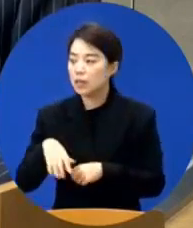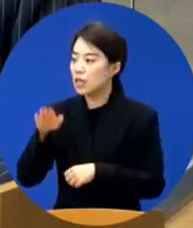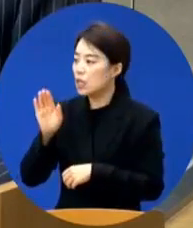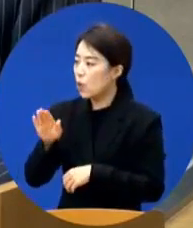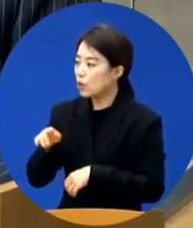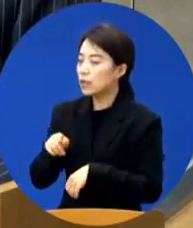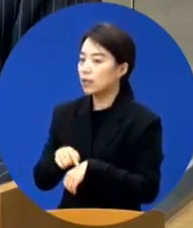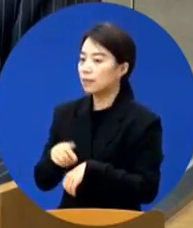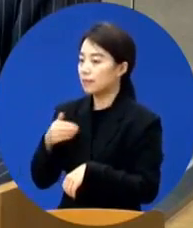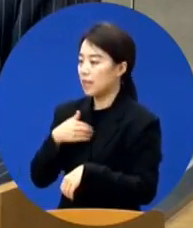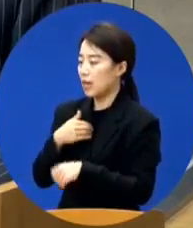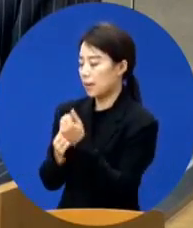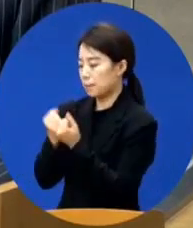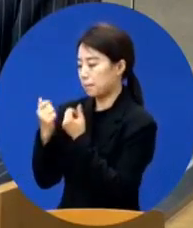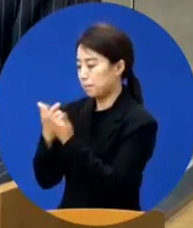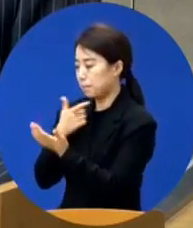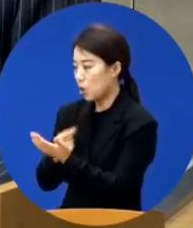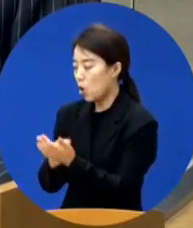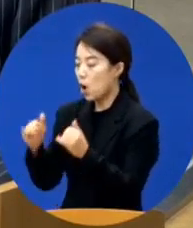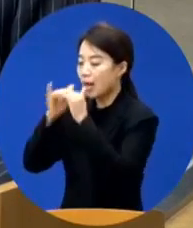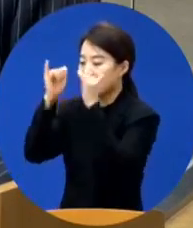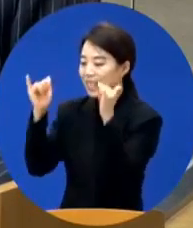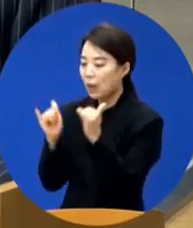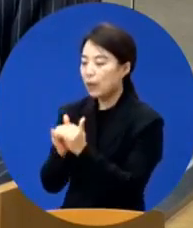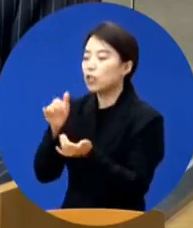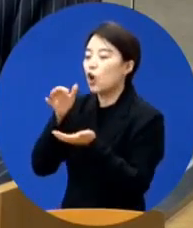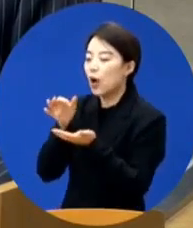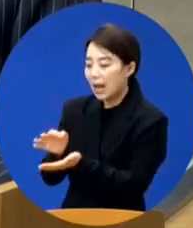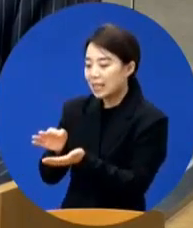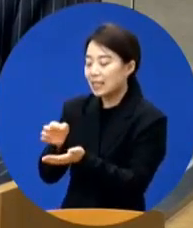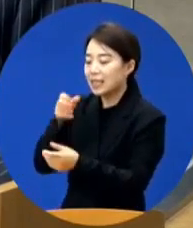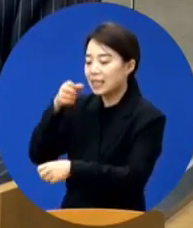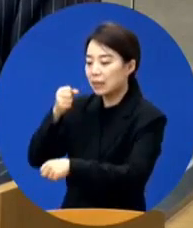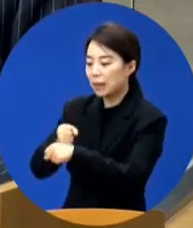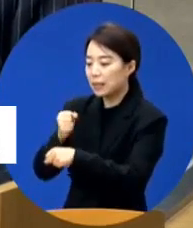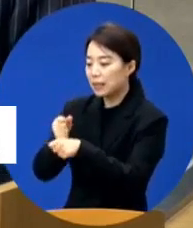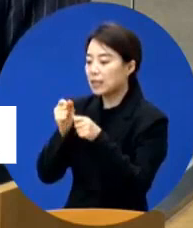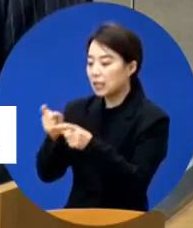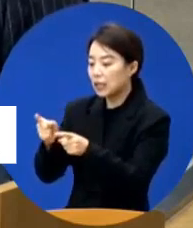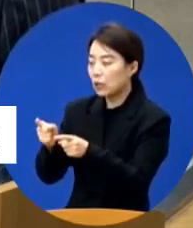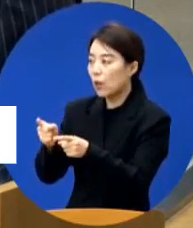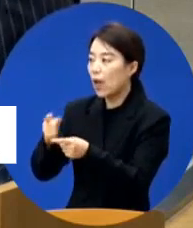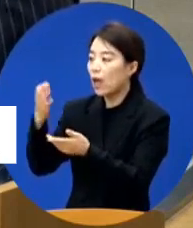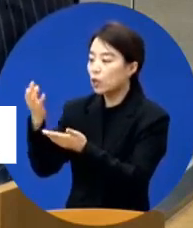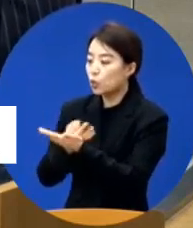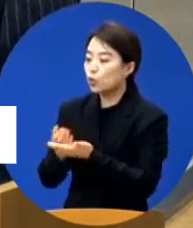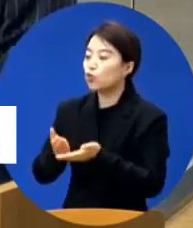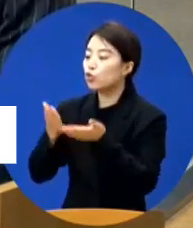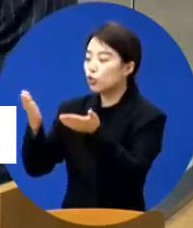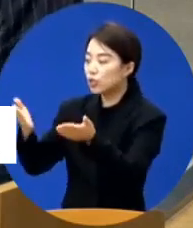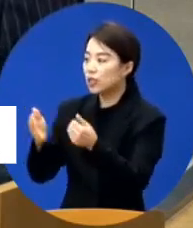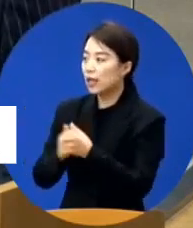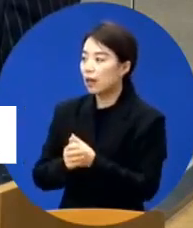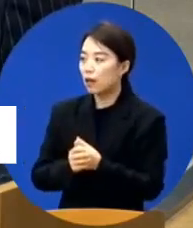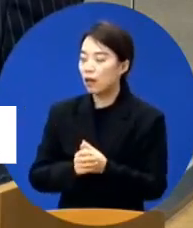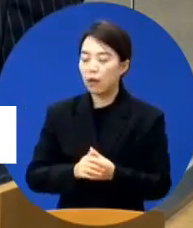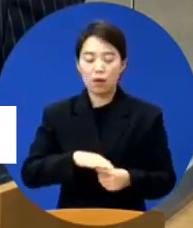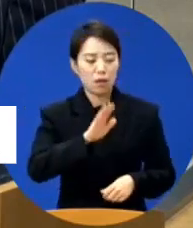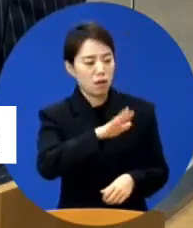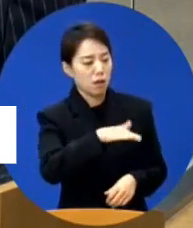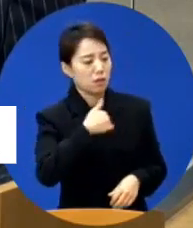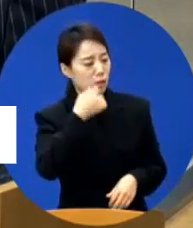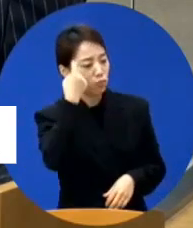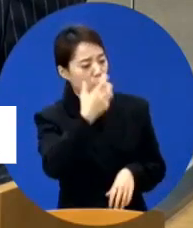시간을 두고 좀 제 얘기 좀 들어보세요. 사회적 가치 창출에 제가 기회소득을 주는데. 자, 지사님, 사회적 가치를... 제가 질문 드린 거에만